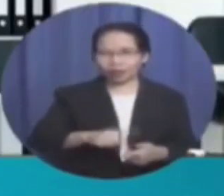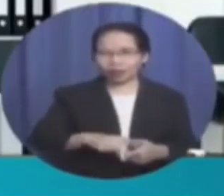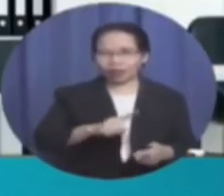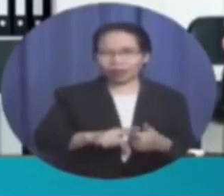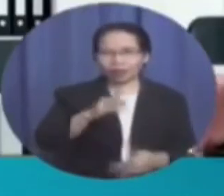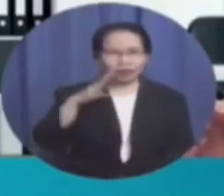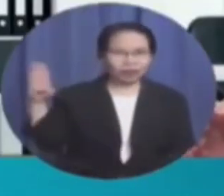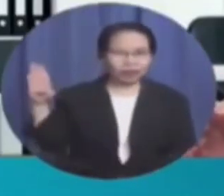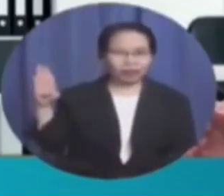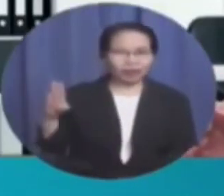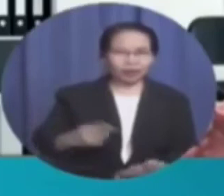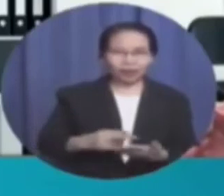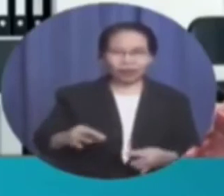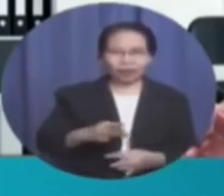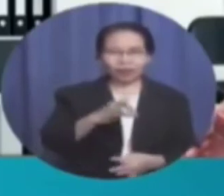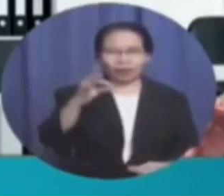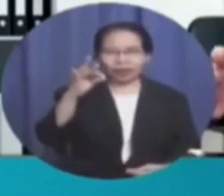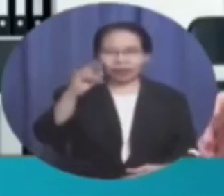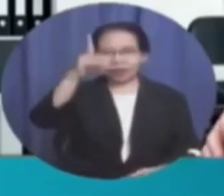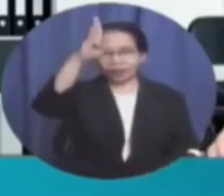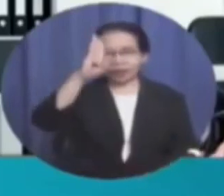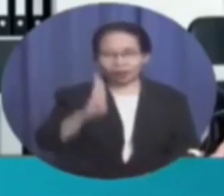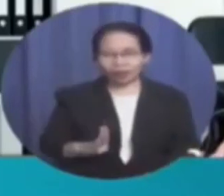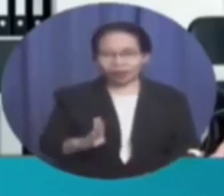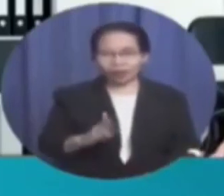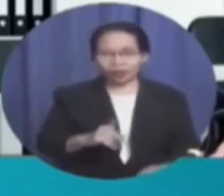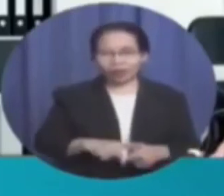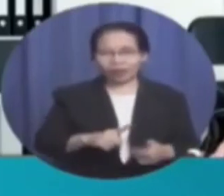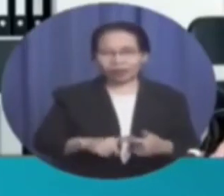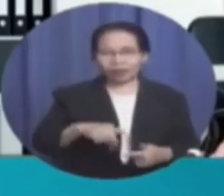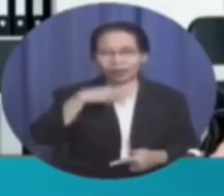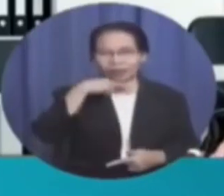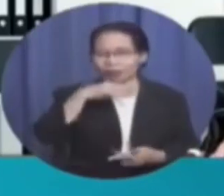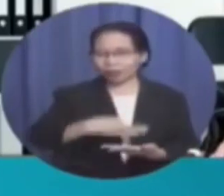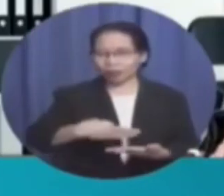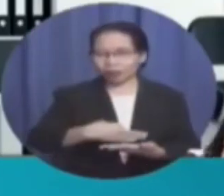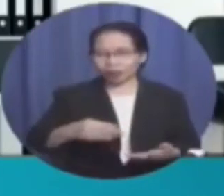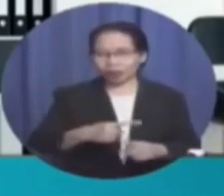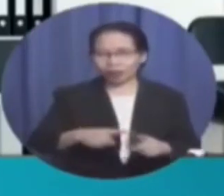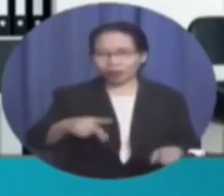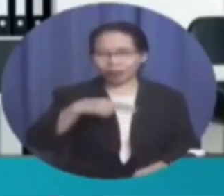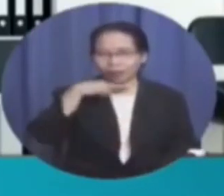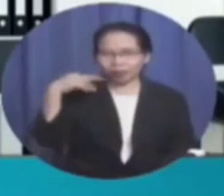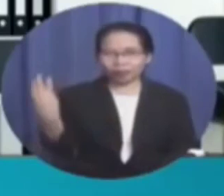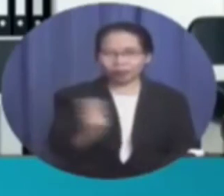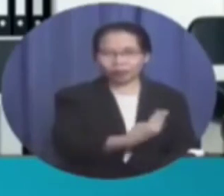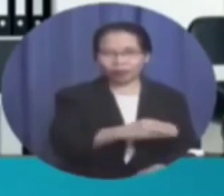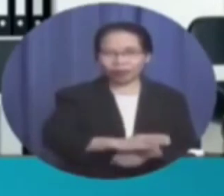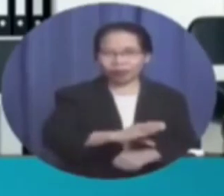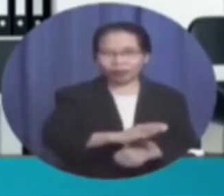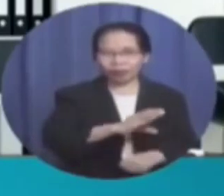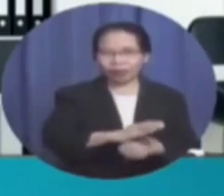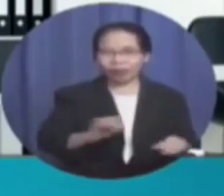tapos pupusungin mo ang Espiritu ng Diyos ay wala ka ng kapatawaran. Pero sa hindi pakaanib sa